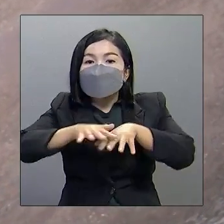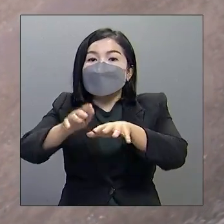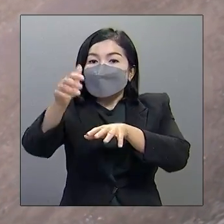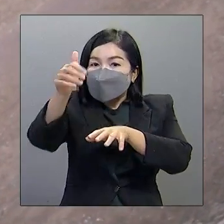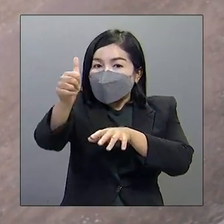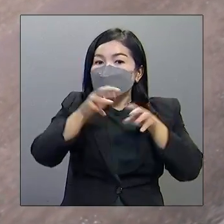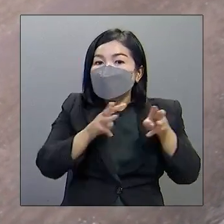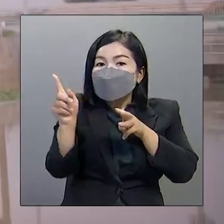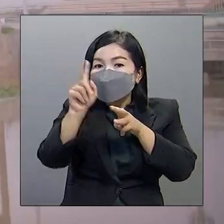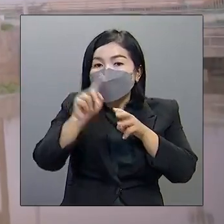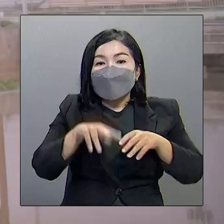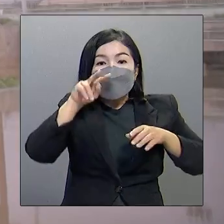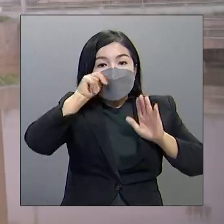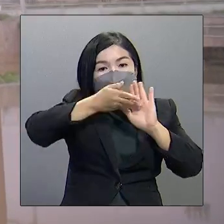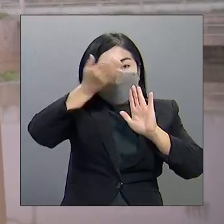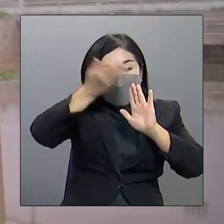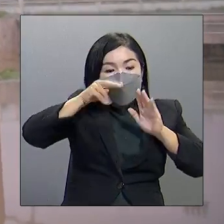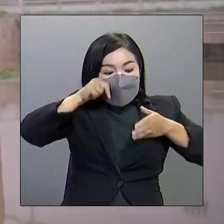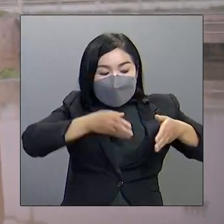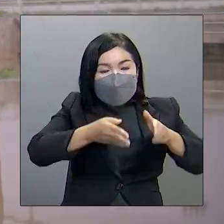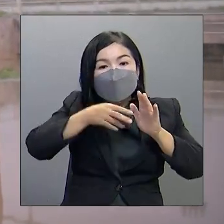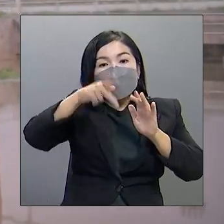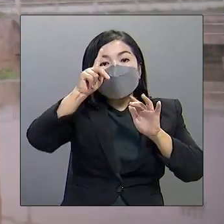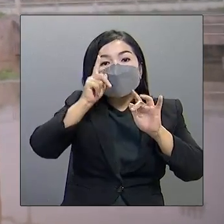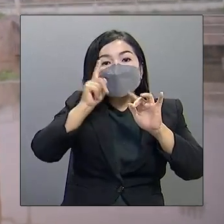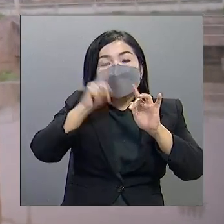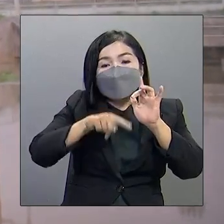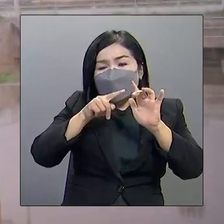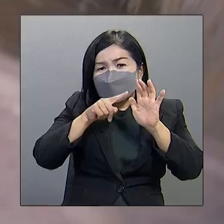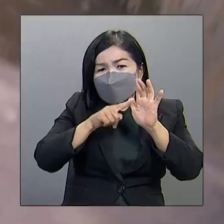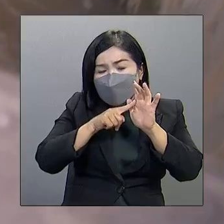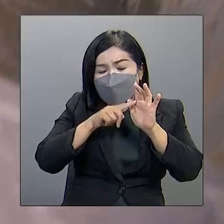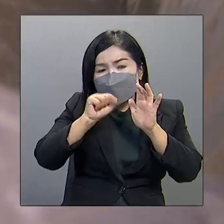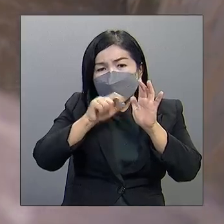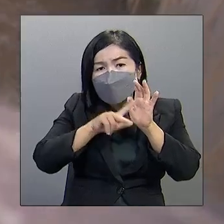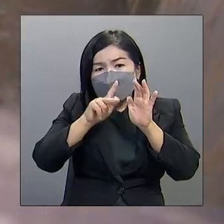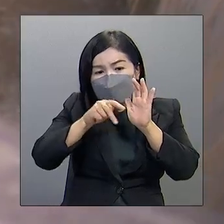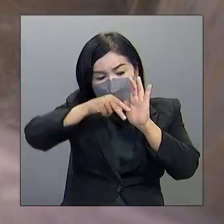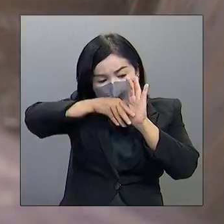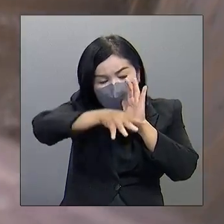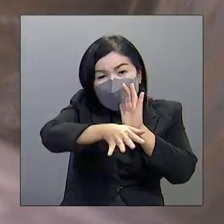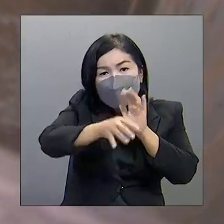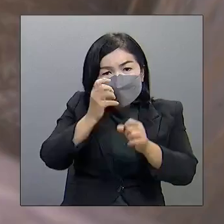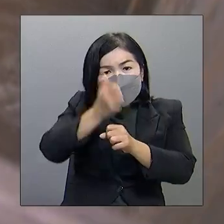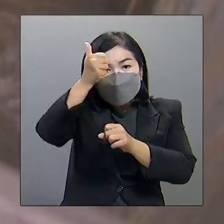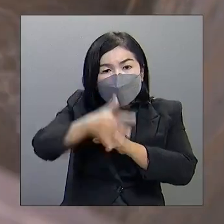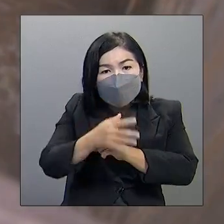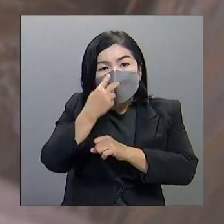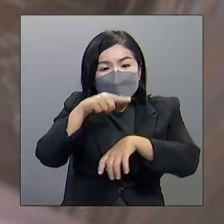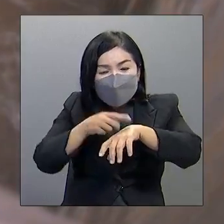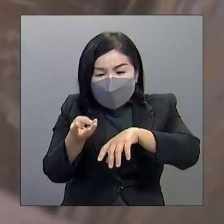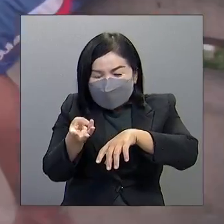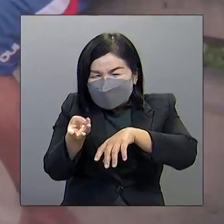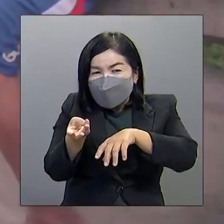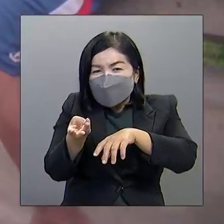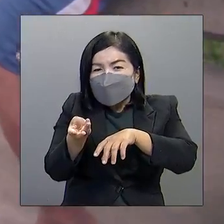อดน้ำจากแม่น้ำป่าสักลงสู่อ่าวไทยเราจะทำได้หรือไม่ในช่วงเวลาที่เหลืออยู่ไม่มากดังนั้นเราไปดูกันก่อน